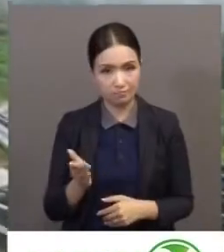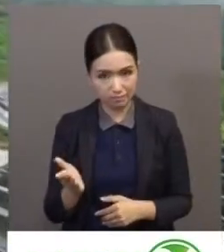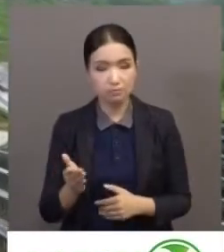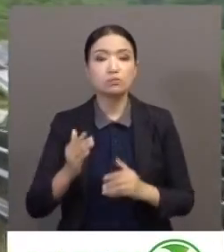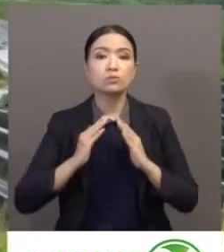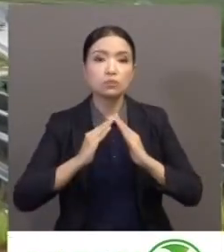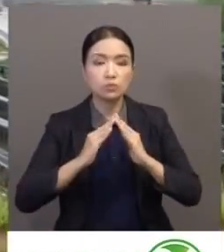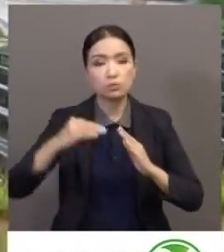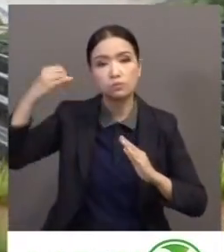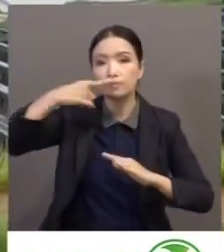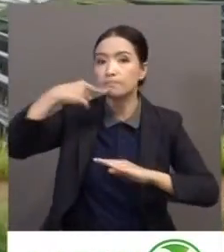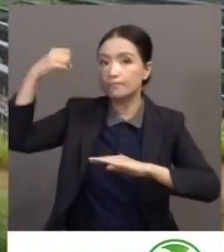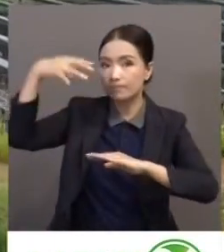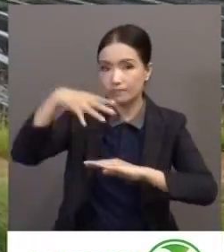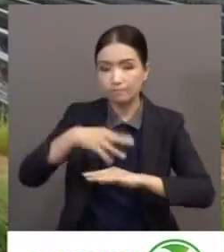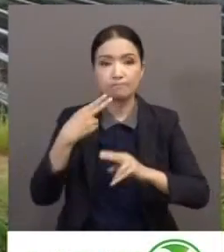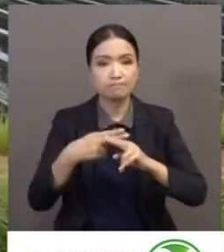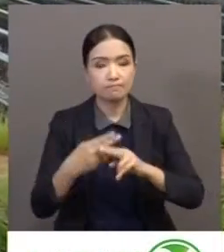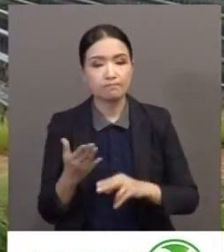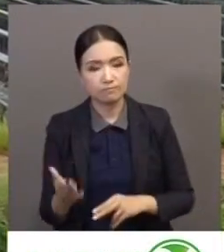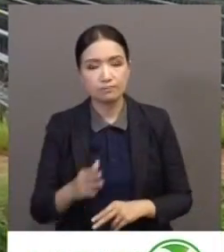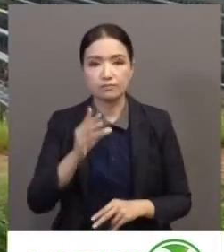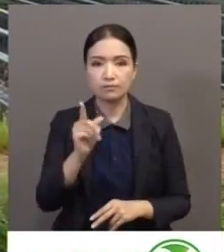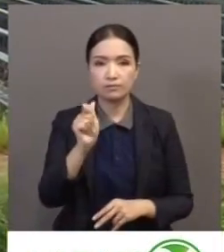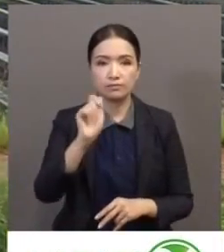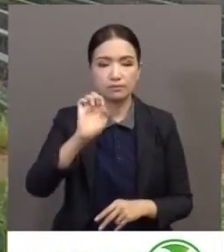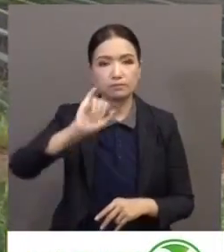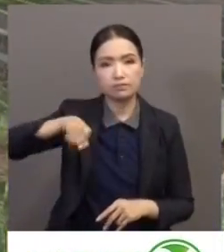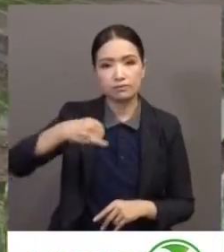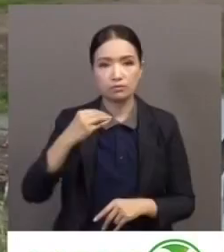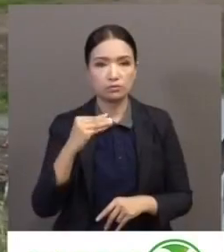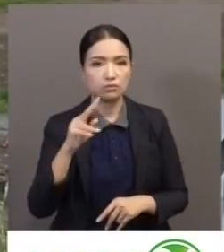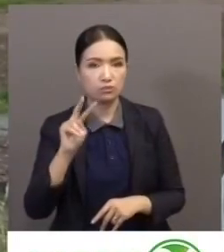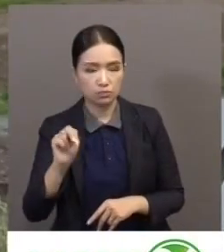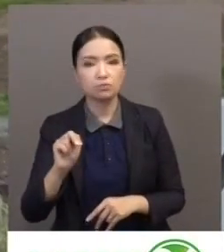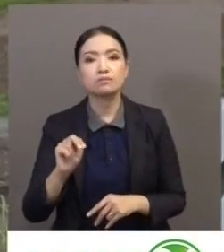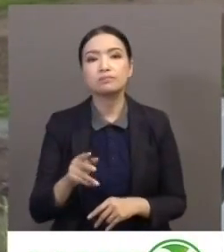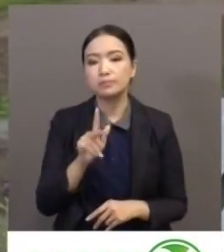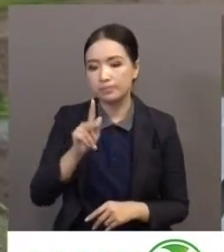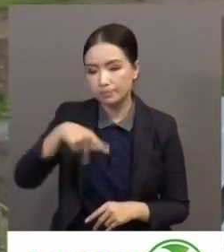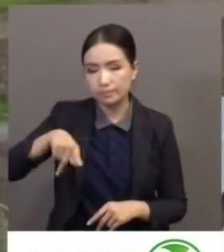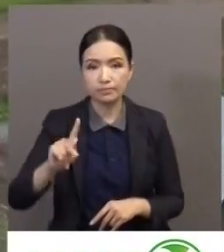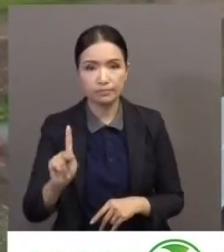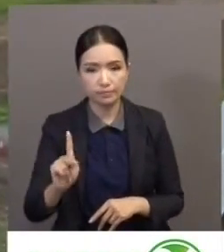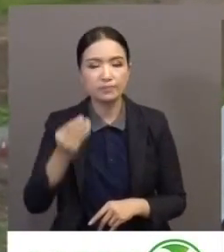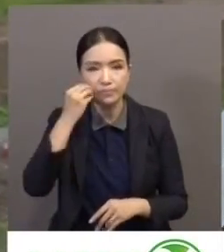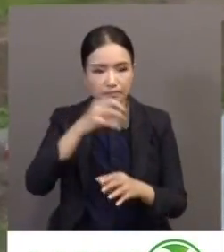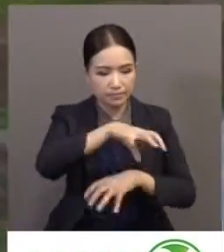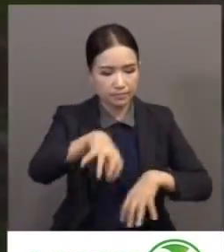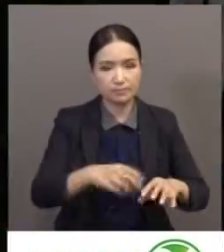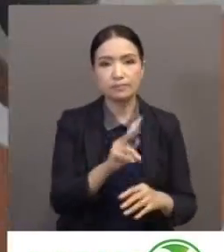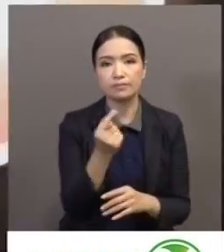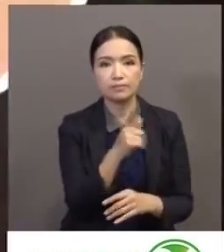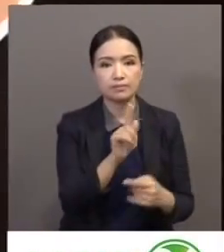โรงไฟฟ้าพลังงานแสงอาทิตย์ที่นี่มีชื่อว่าอิจิโนเซกิพาวเวอร์1 GKอยู่ที่หมู่บ้านฮาจิมุริฮาจิโ